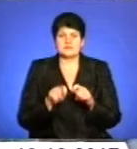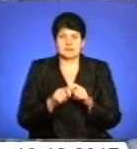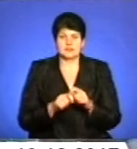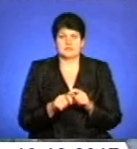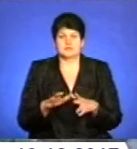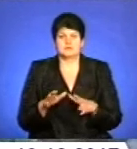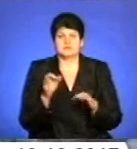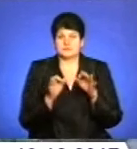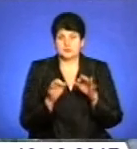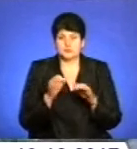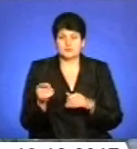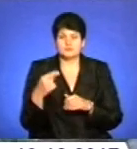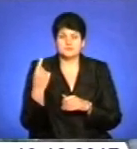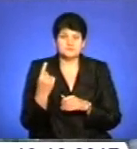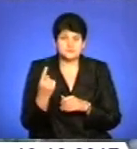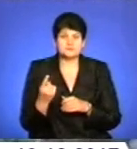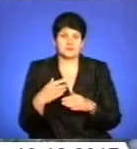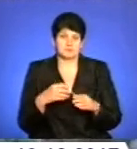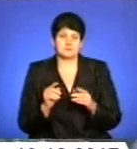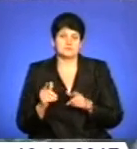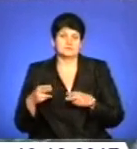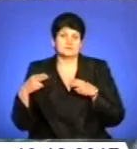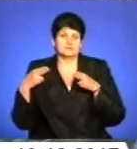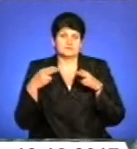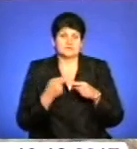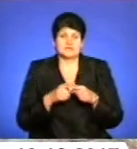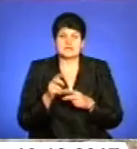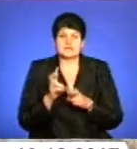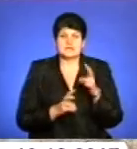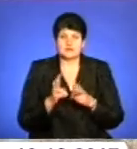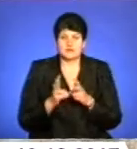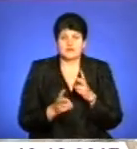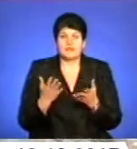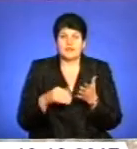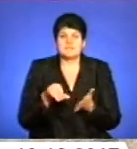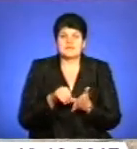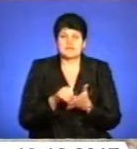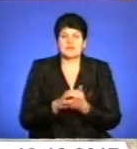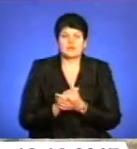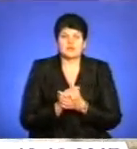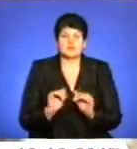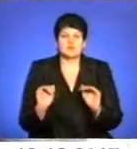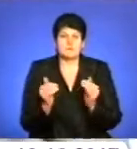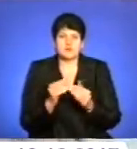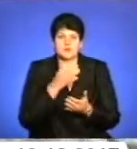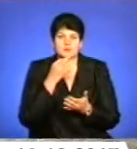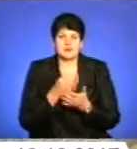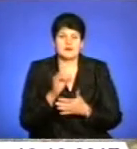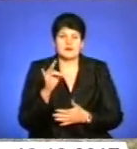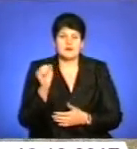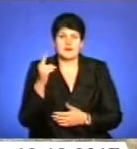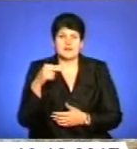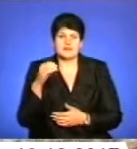природнього середовища Тернопільської області ми побували на цьому заводі. Однак представник товариства з обмеженою відповідальністю